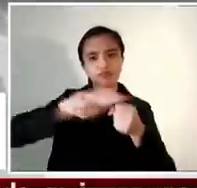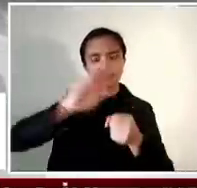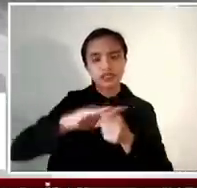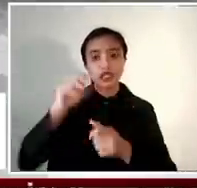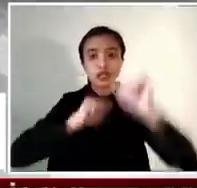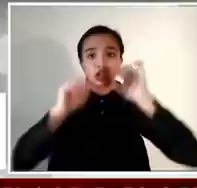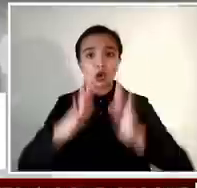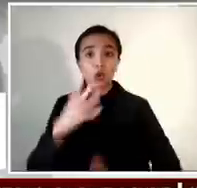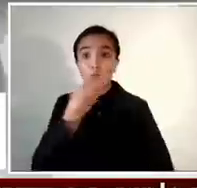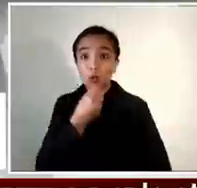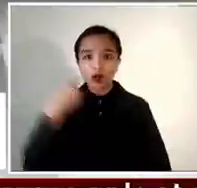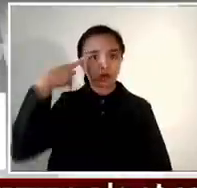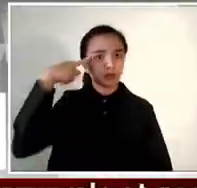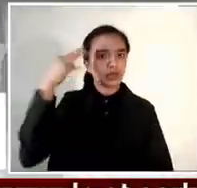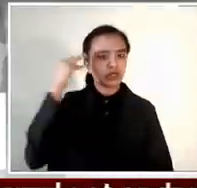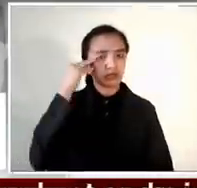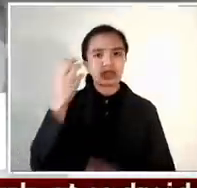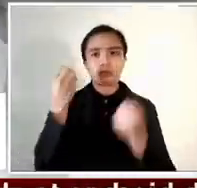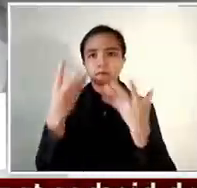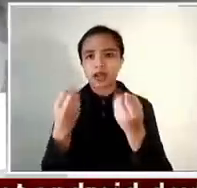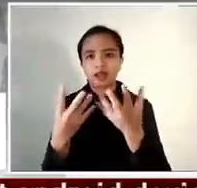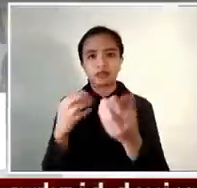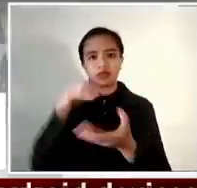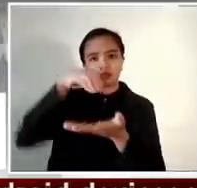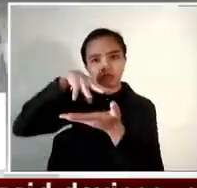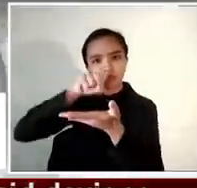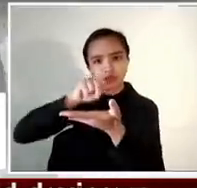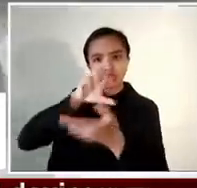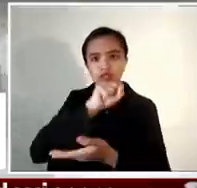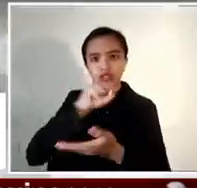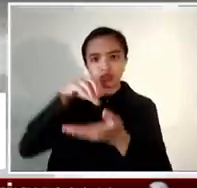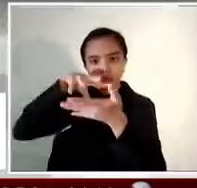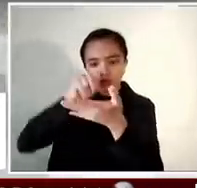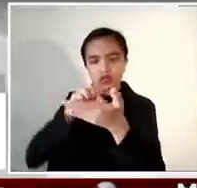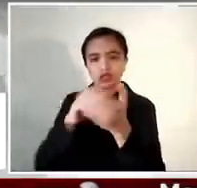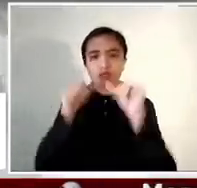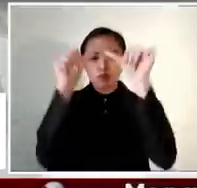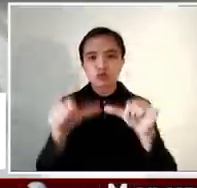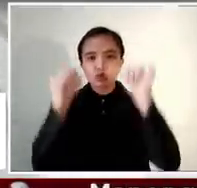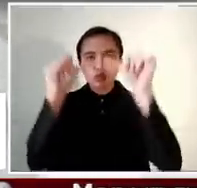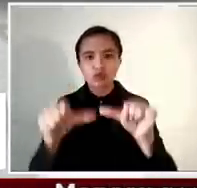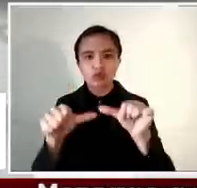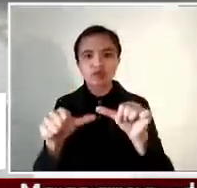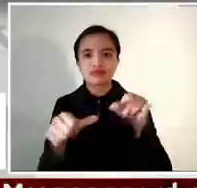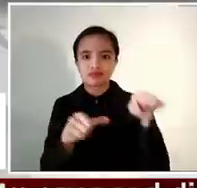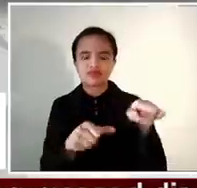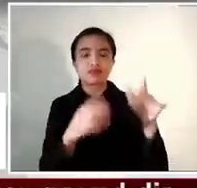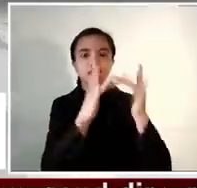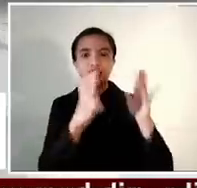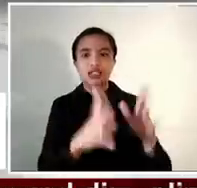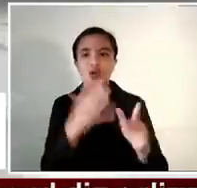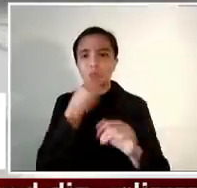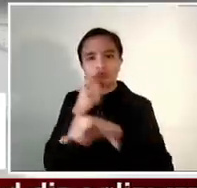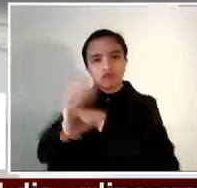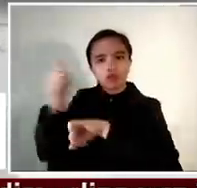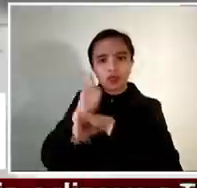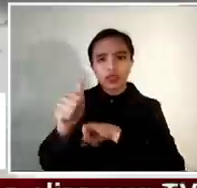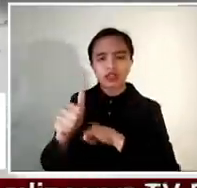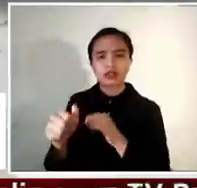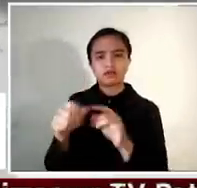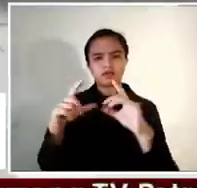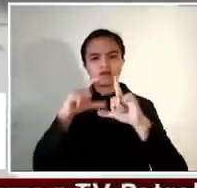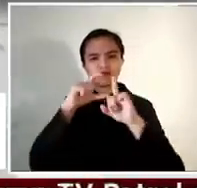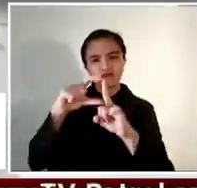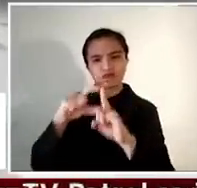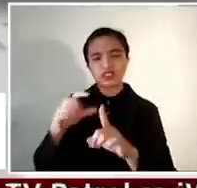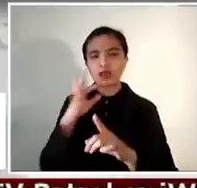si Ping Medina. Ilang screenshots ng text messages ang pinost ng netizen na nag-aakusa kay Ping ng verbal harassment